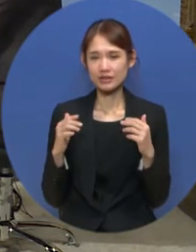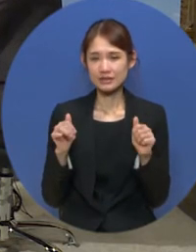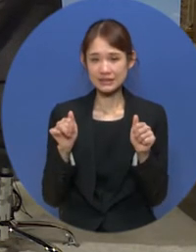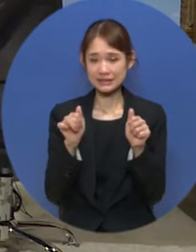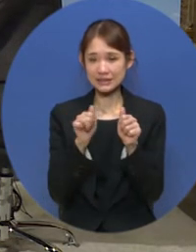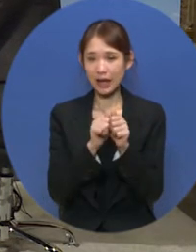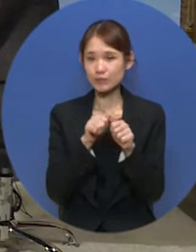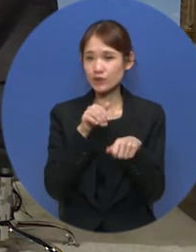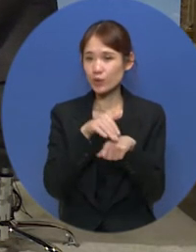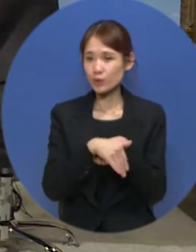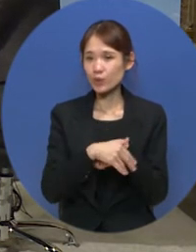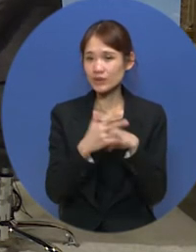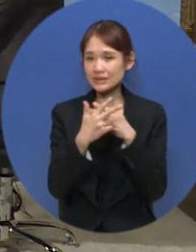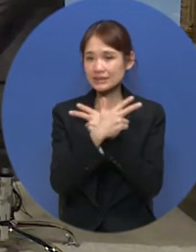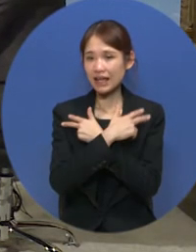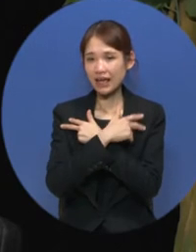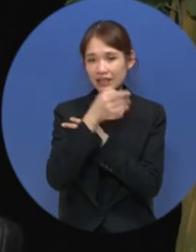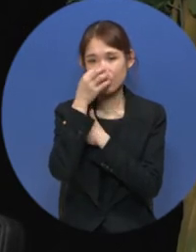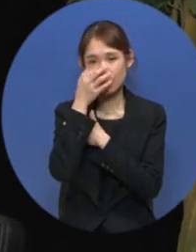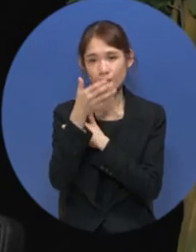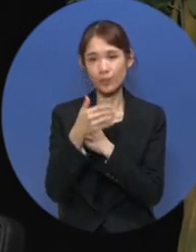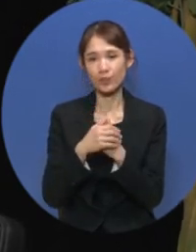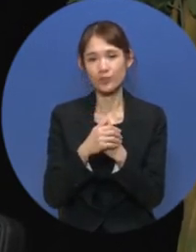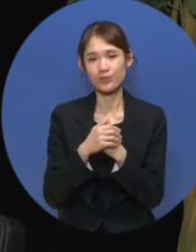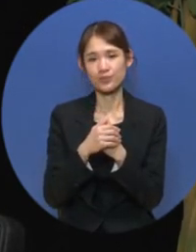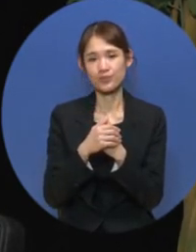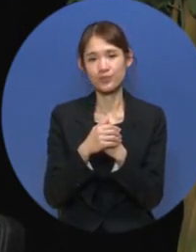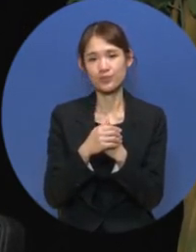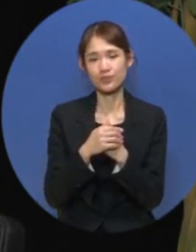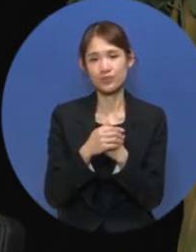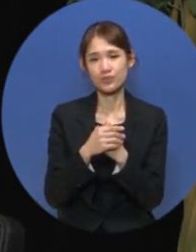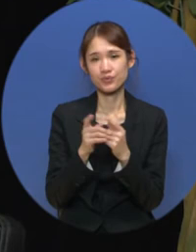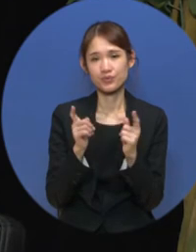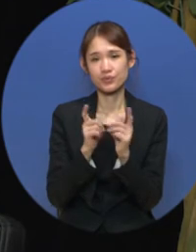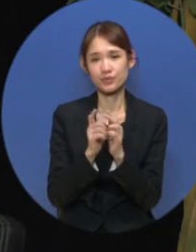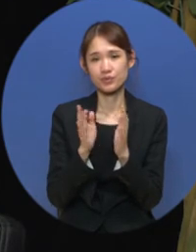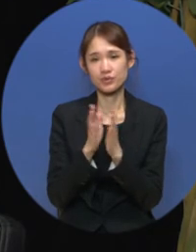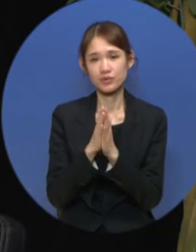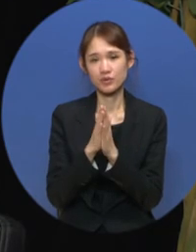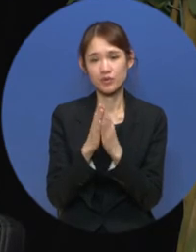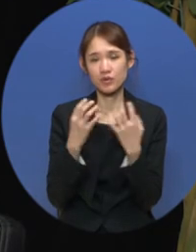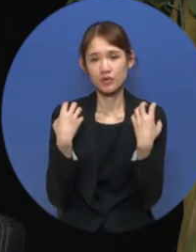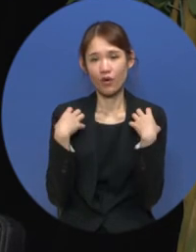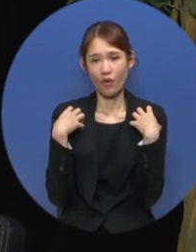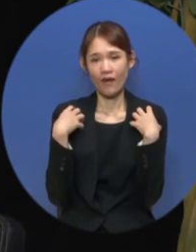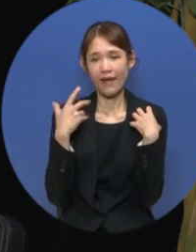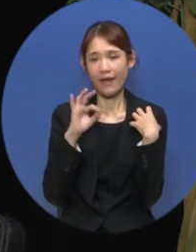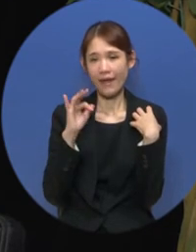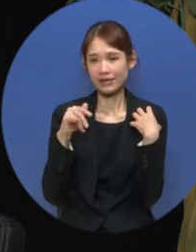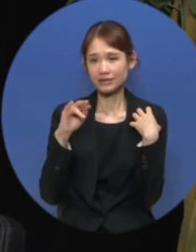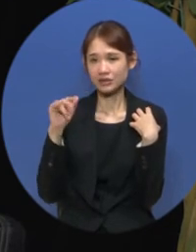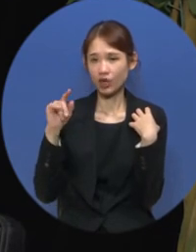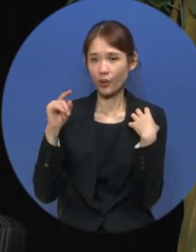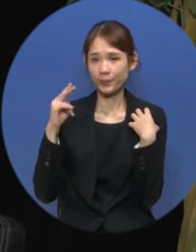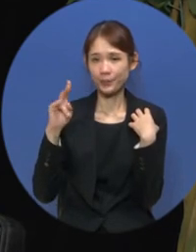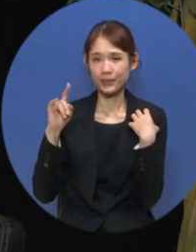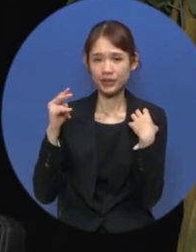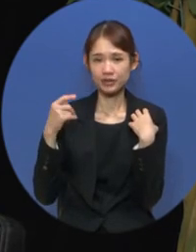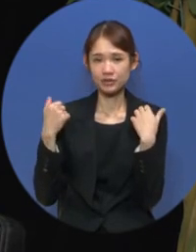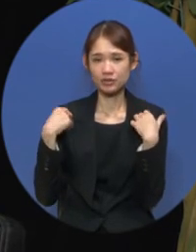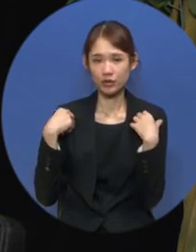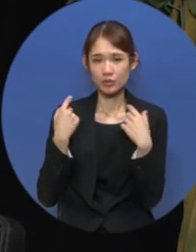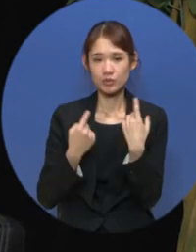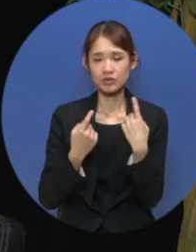남성용 자켓을 선보였는데요. 네. 그 실제로 이제 그 액션밴드 정도 어깨에